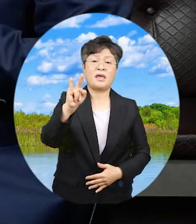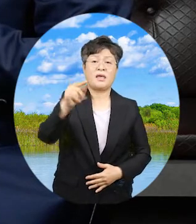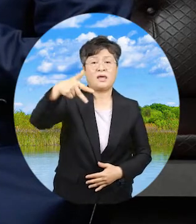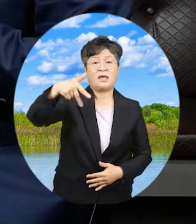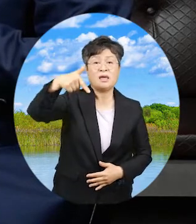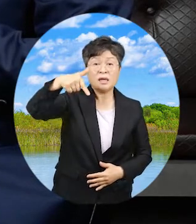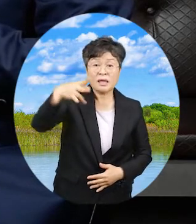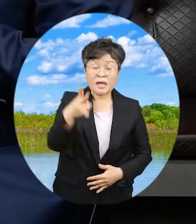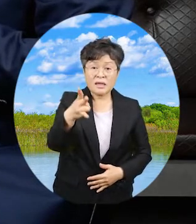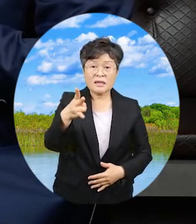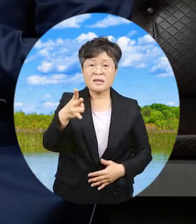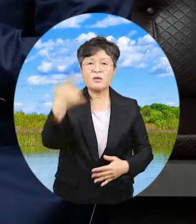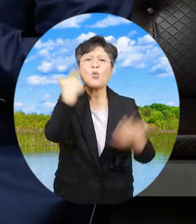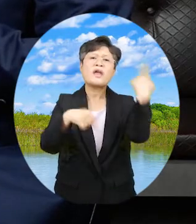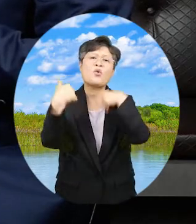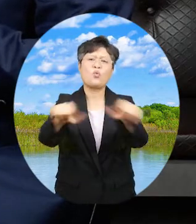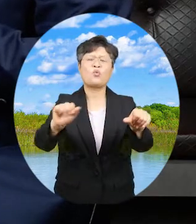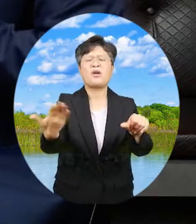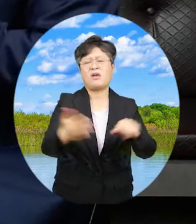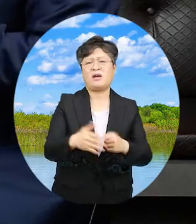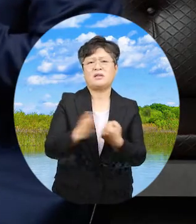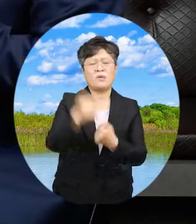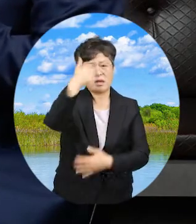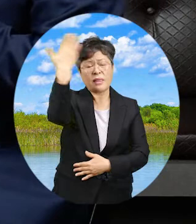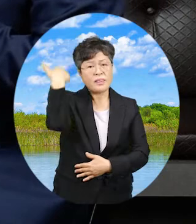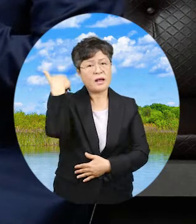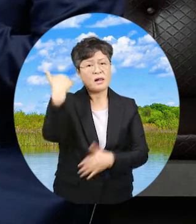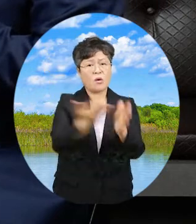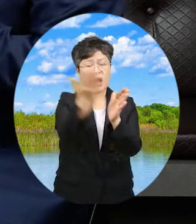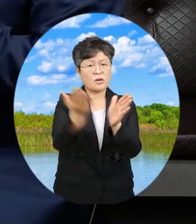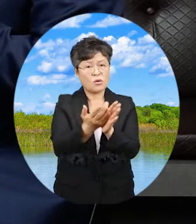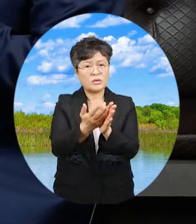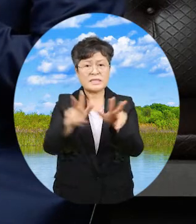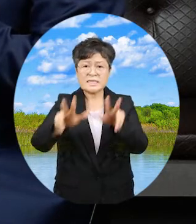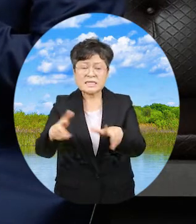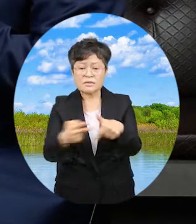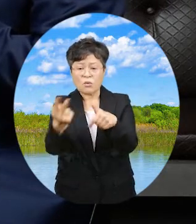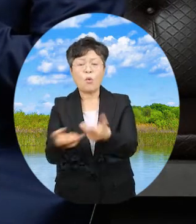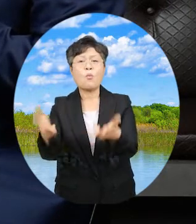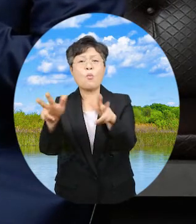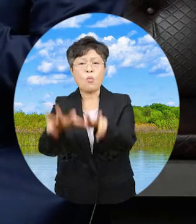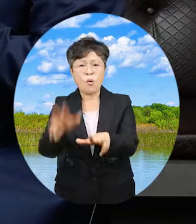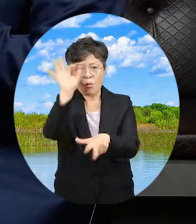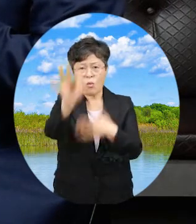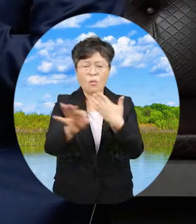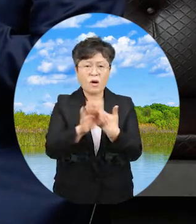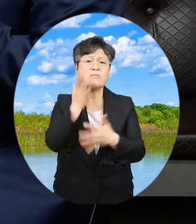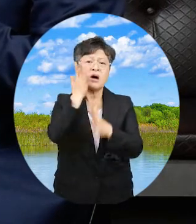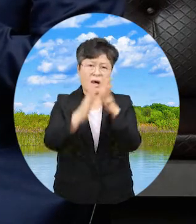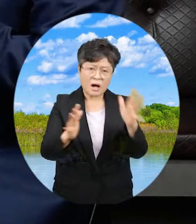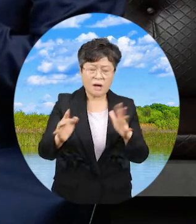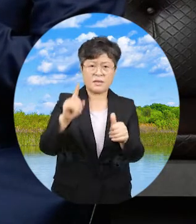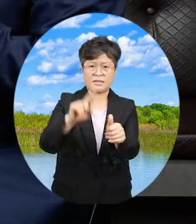이제 삼성전자라고 하는 거대 기업이 있습니다. 네네. 삼성전자는 자체의 그 쓰고 남은 공업 용수를 하천으로